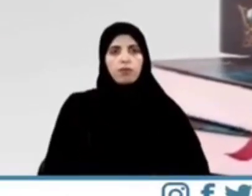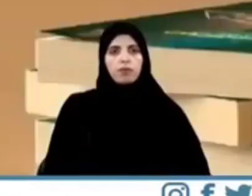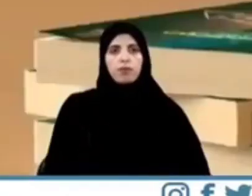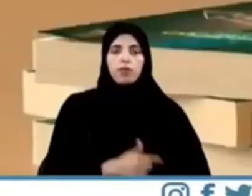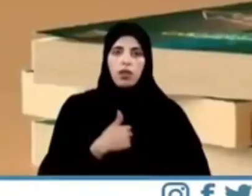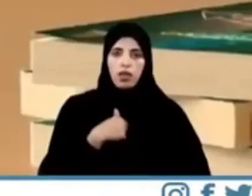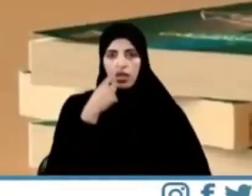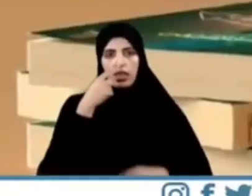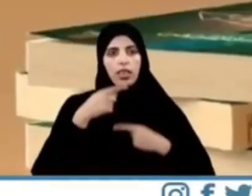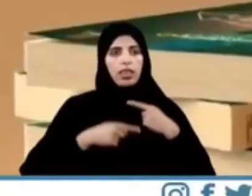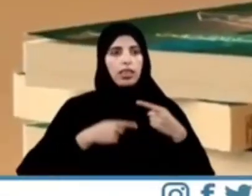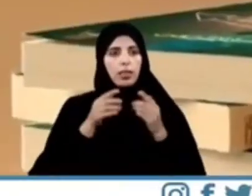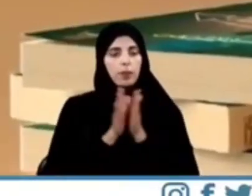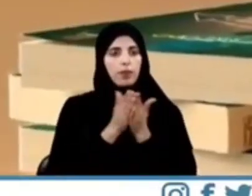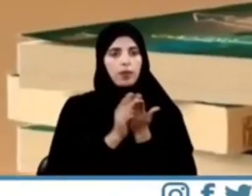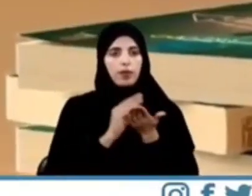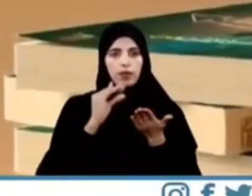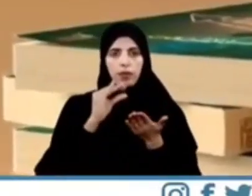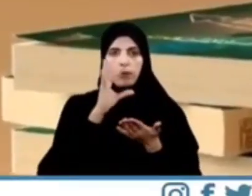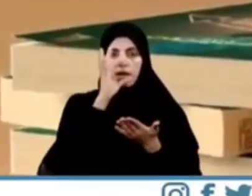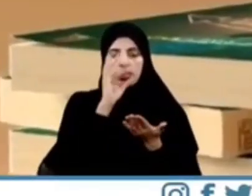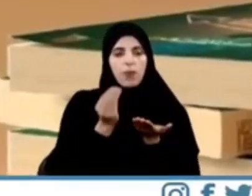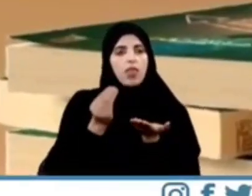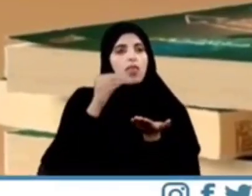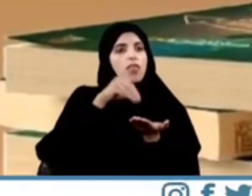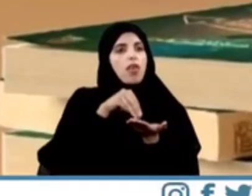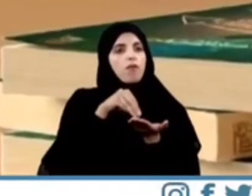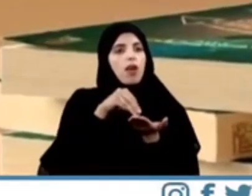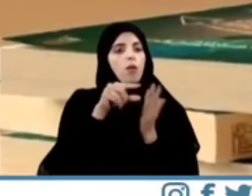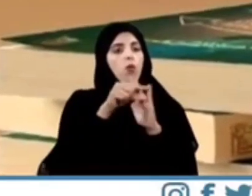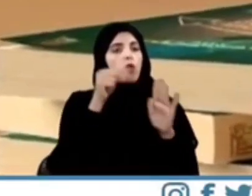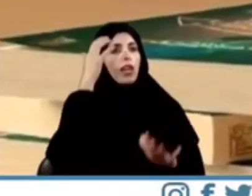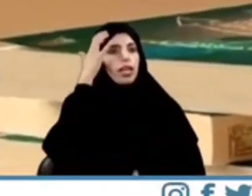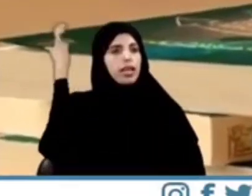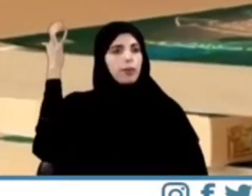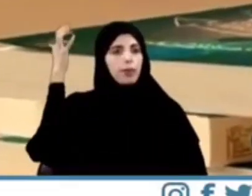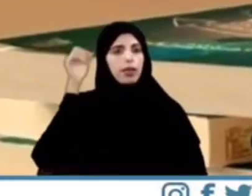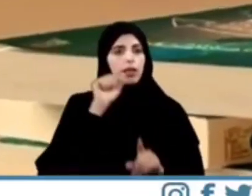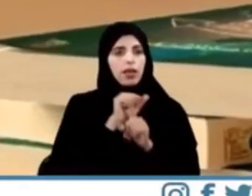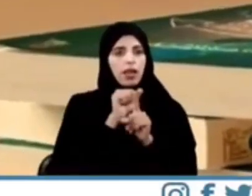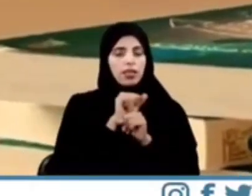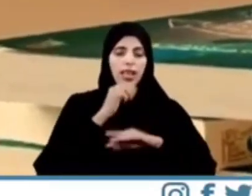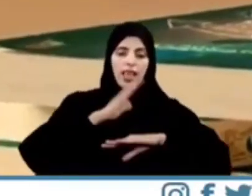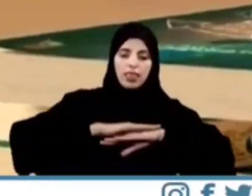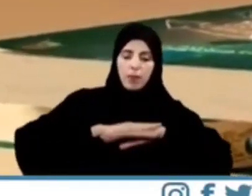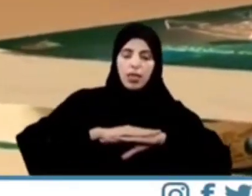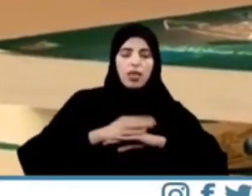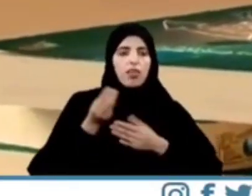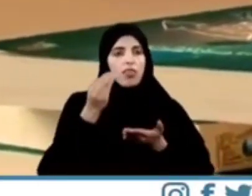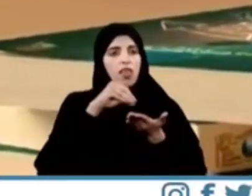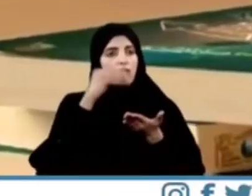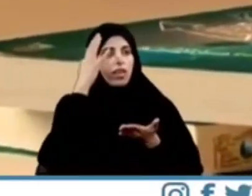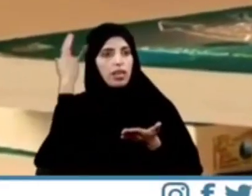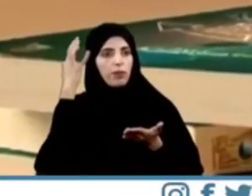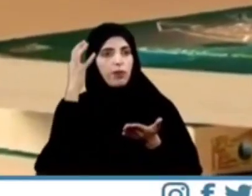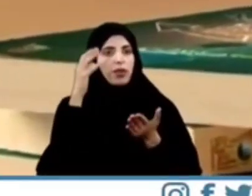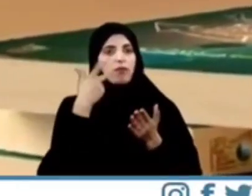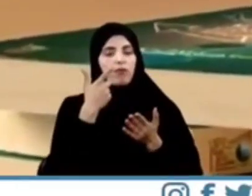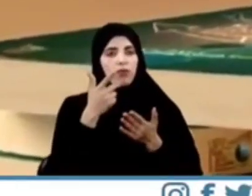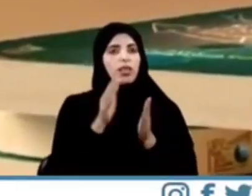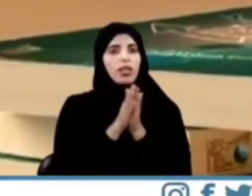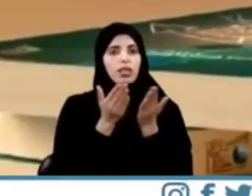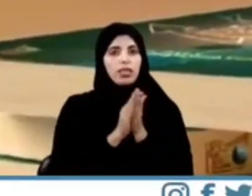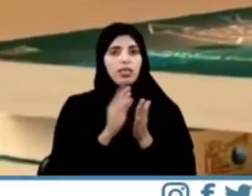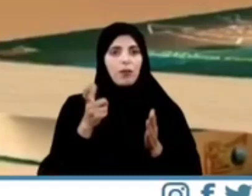بالفعل أنا دائما الكتب اللي أكتبها أحب أني أنا أضيف فيها المادة العلمية علاوة على المادة الأدبية. هذا نفس الشيء صار في كتاب الماضي